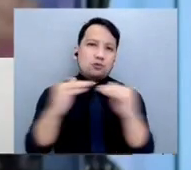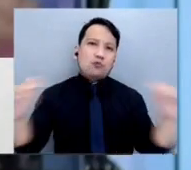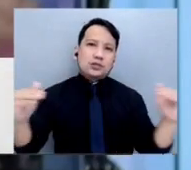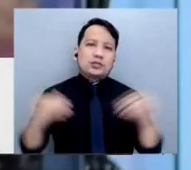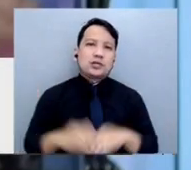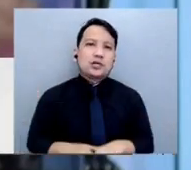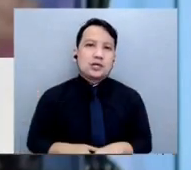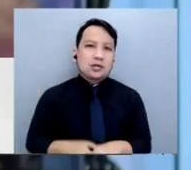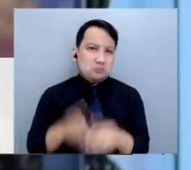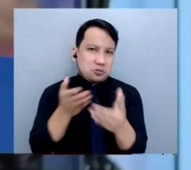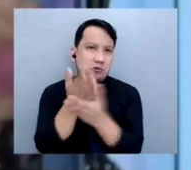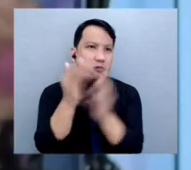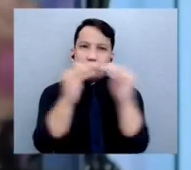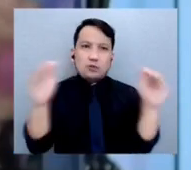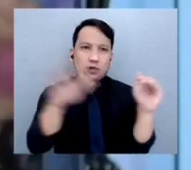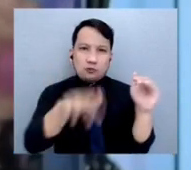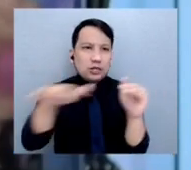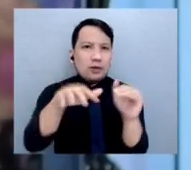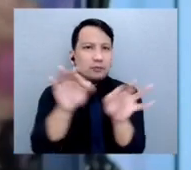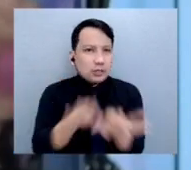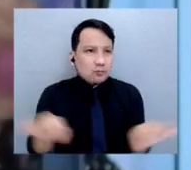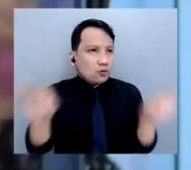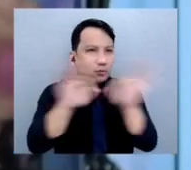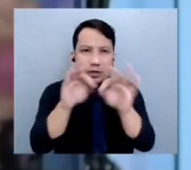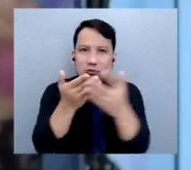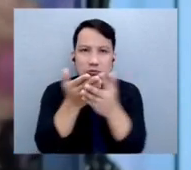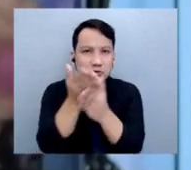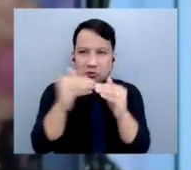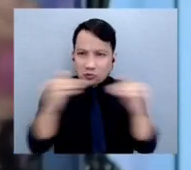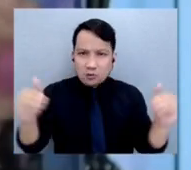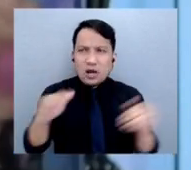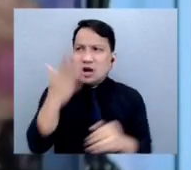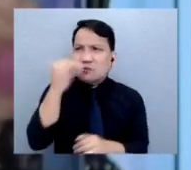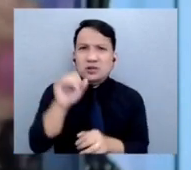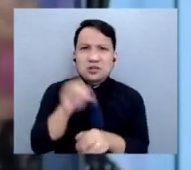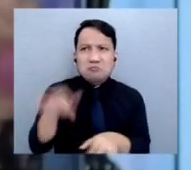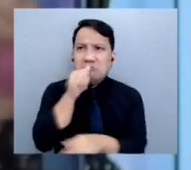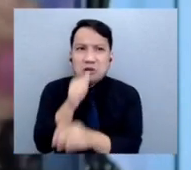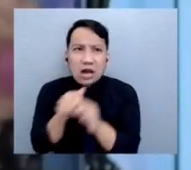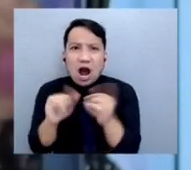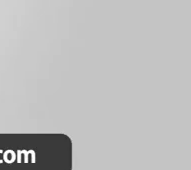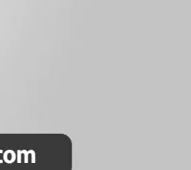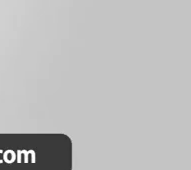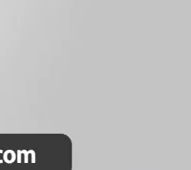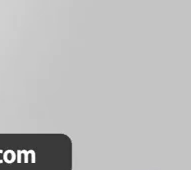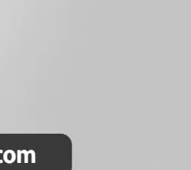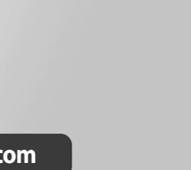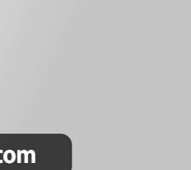magtatagumpay ang isang administration kung magtatago tayo ng mga dapat malaman ng publiko?